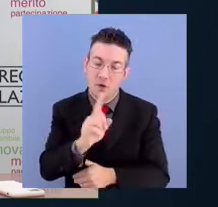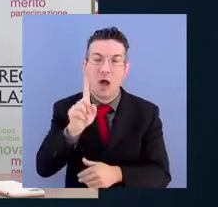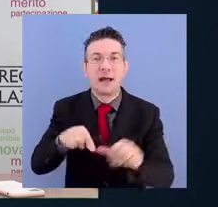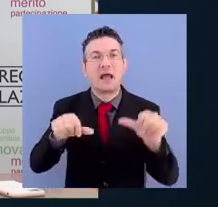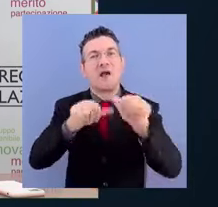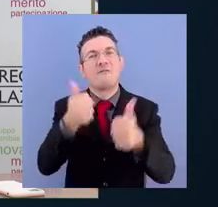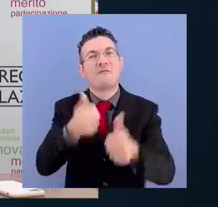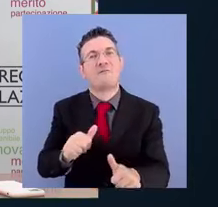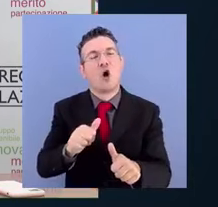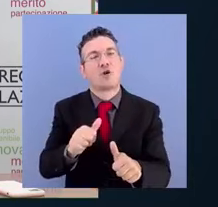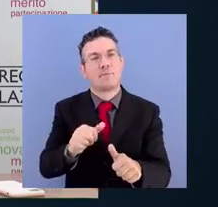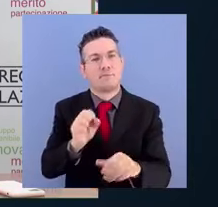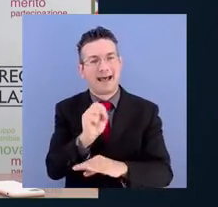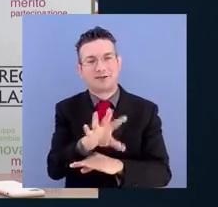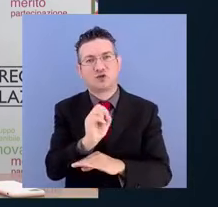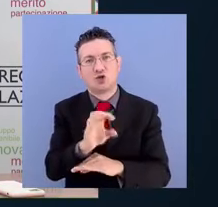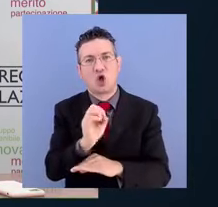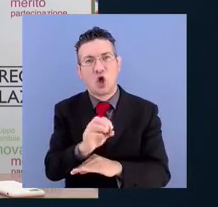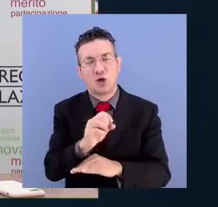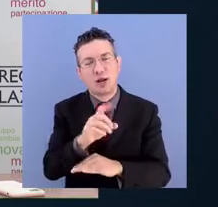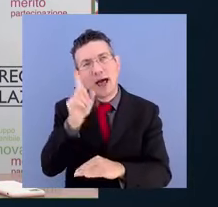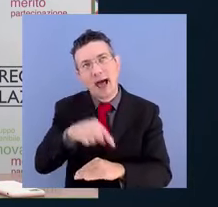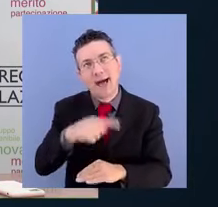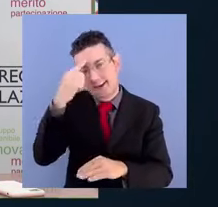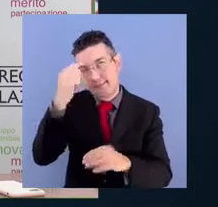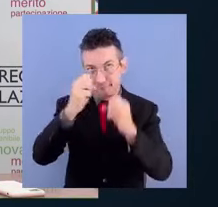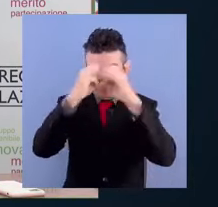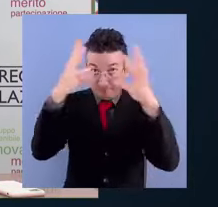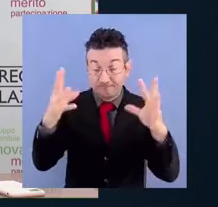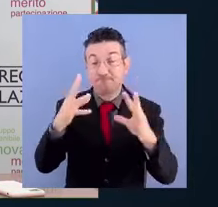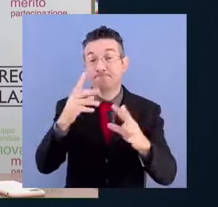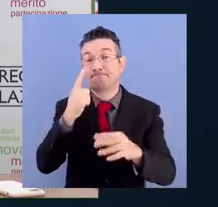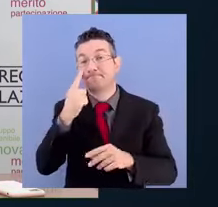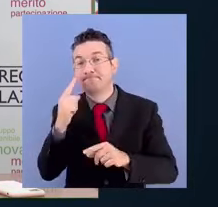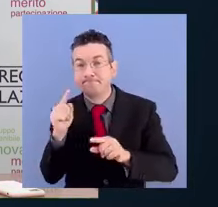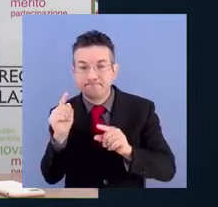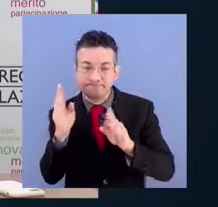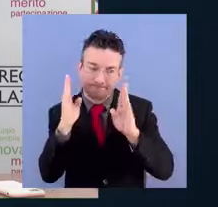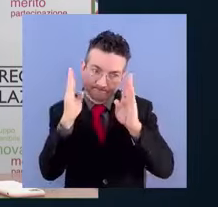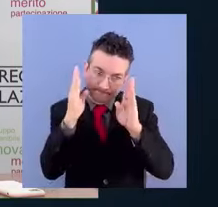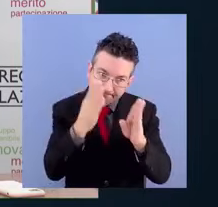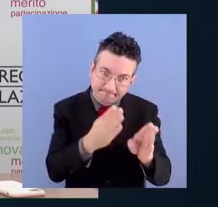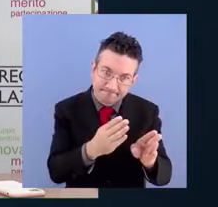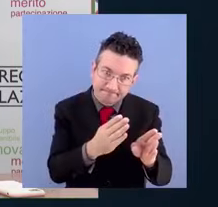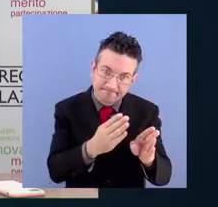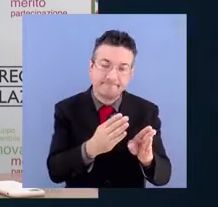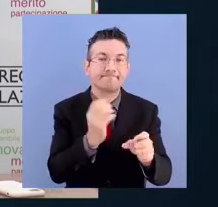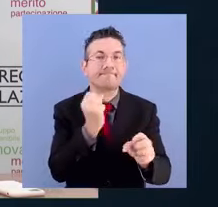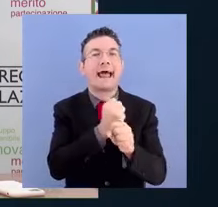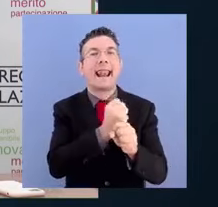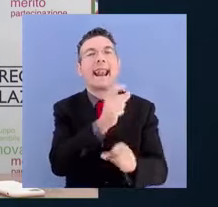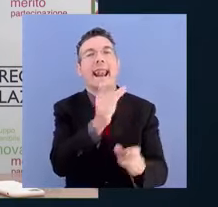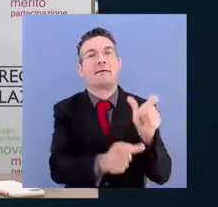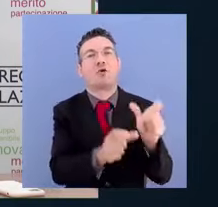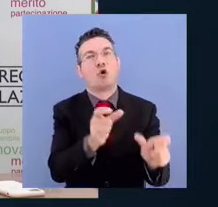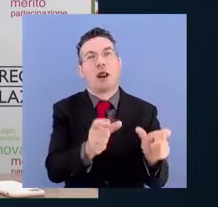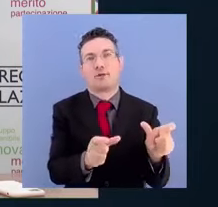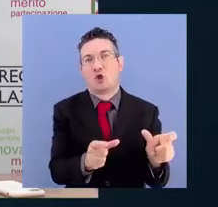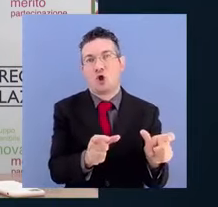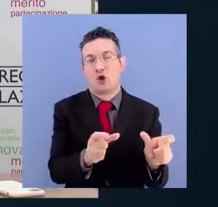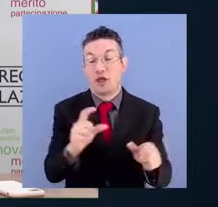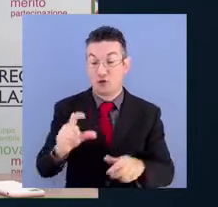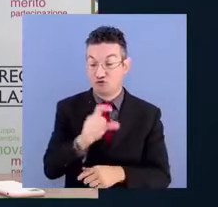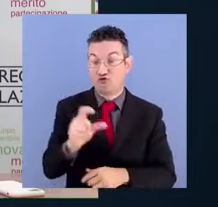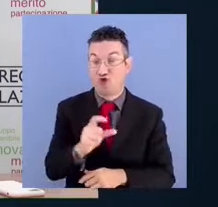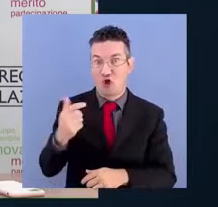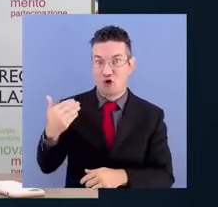con un un occhio e un'attenzione particolare ai lavoratori qualche giorno fa ci